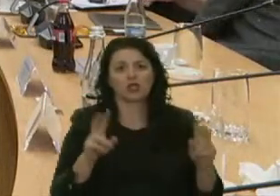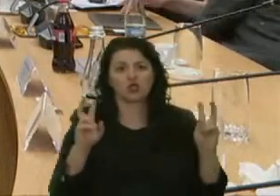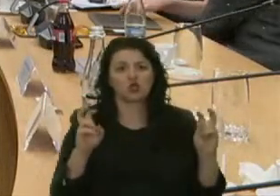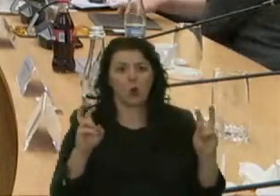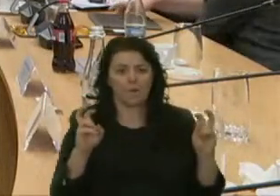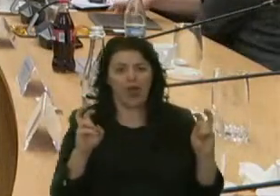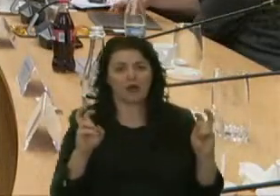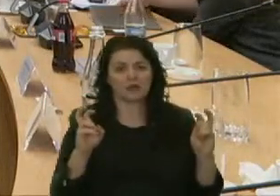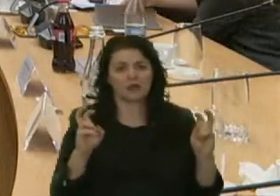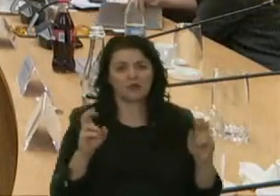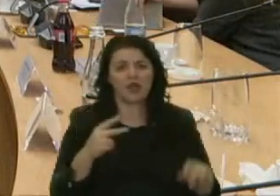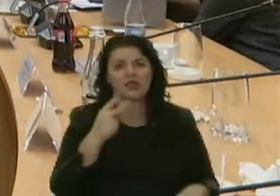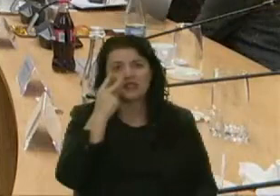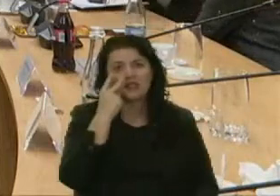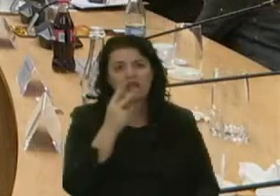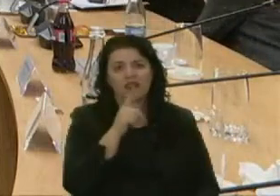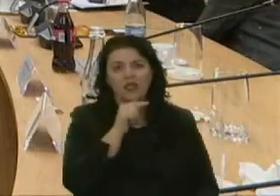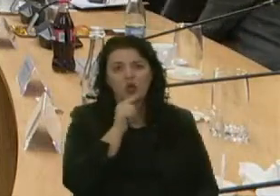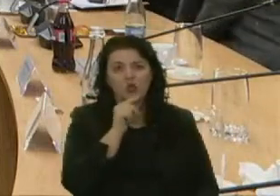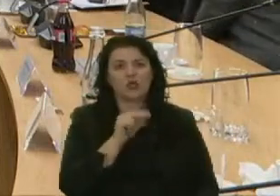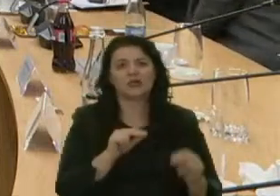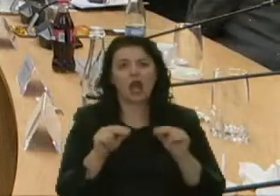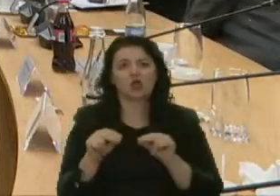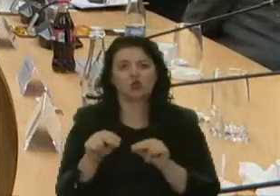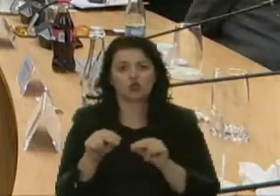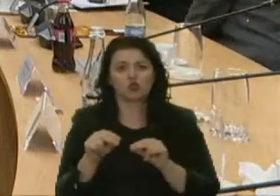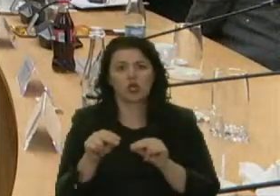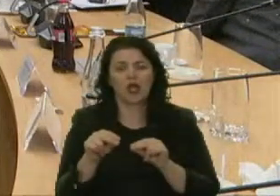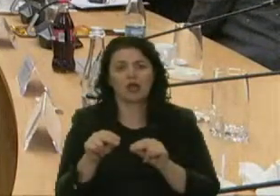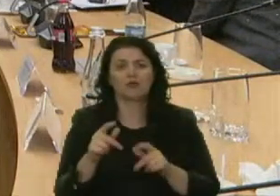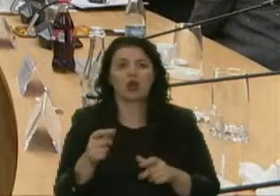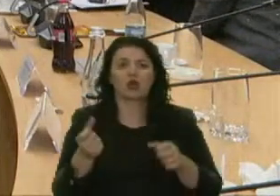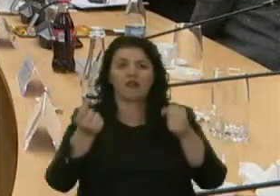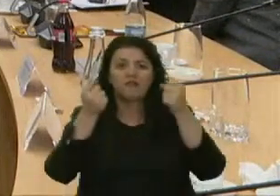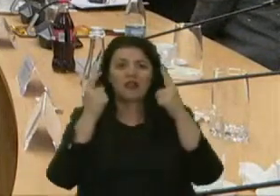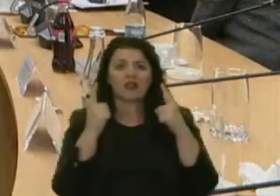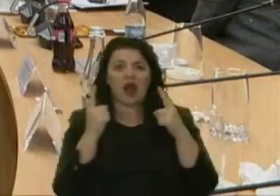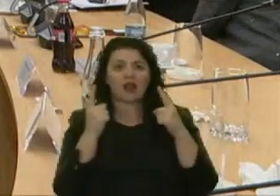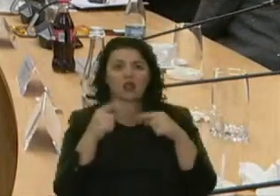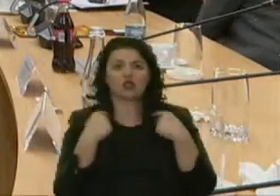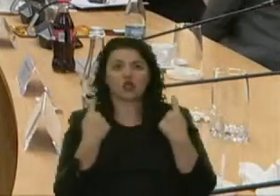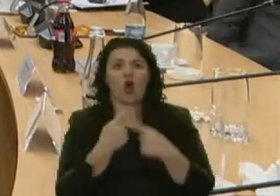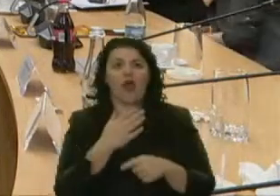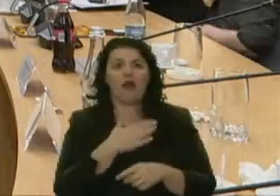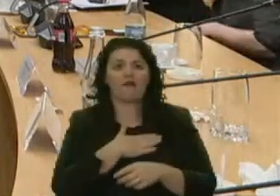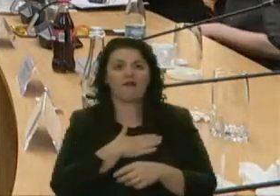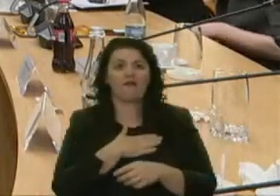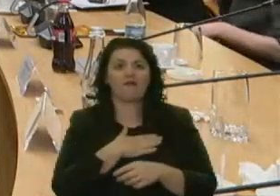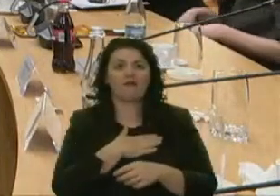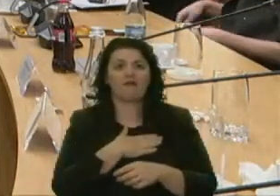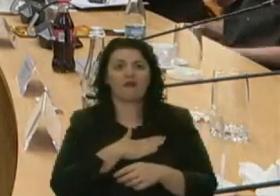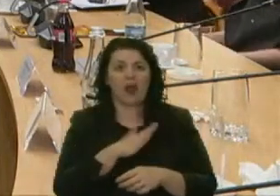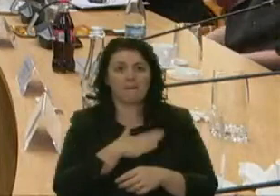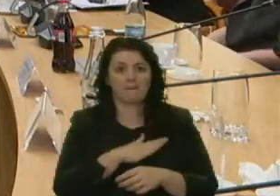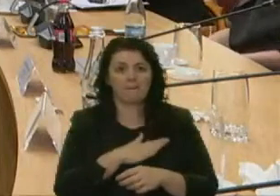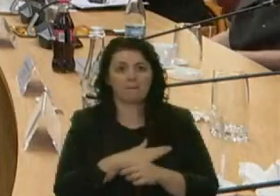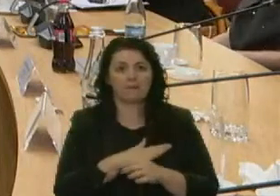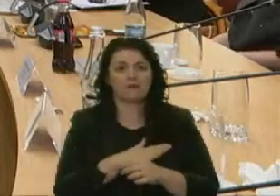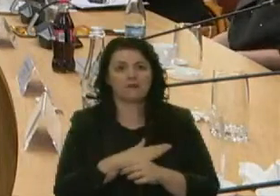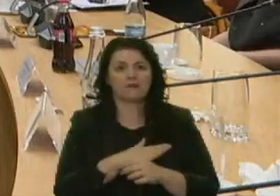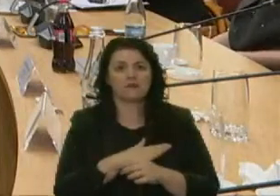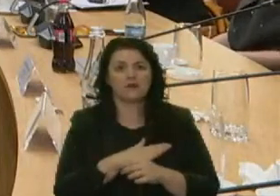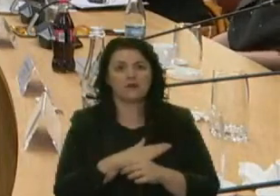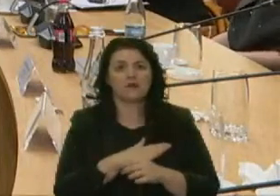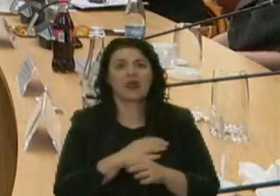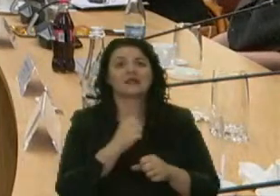subiect să vedem unde se ajunge pentru că în final noi asta vrem să să